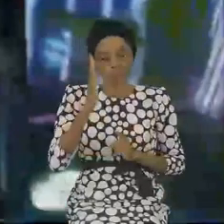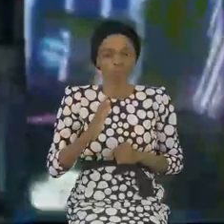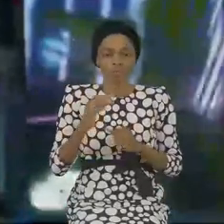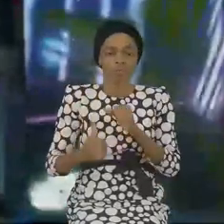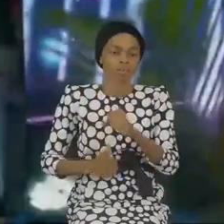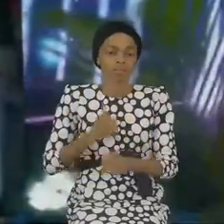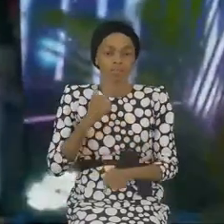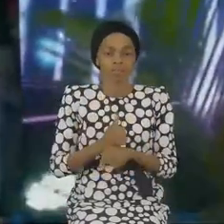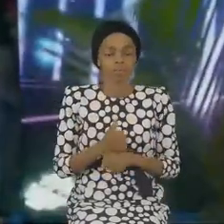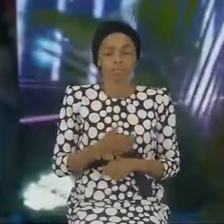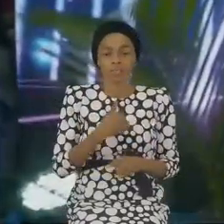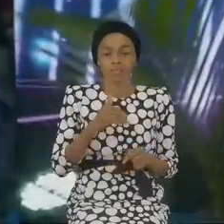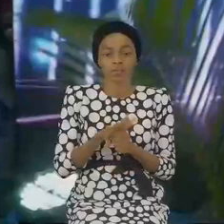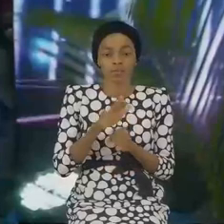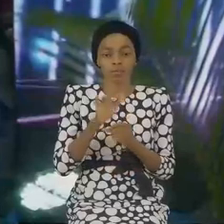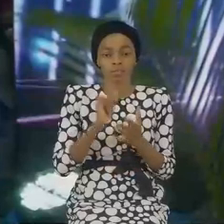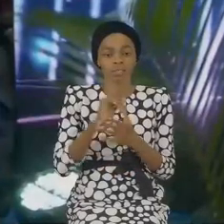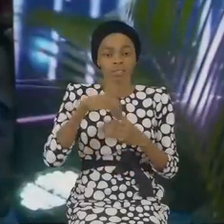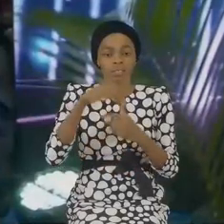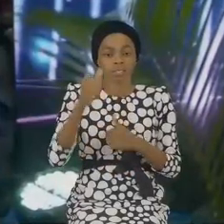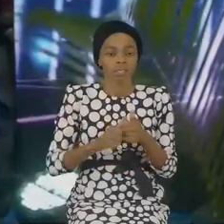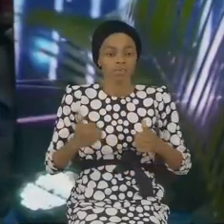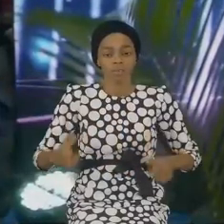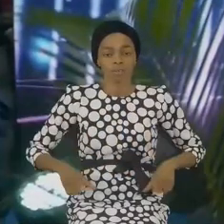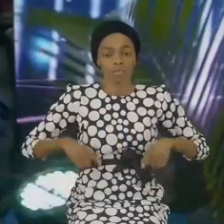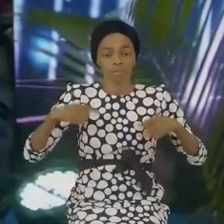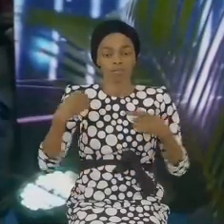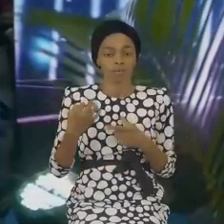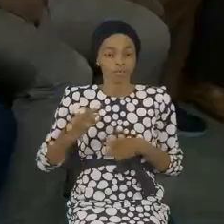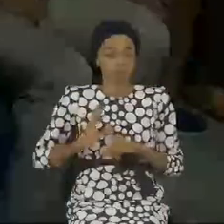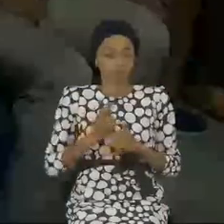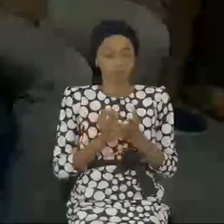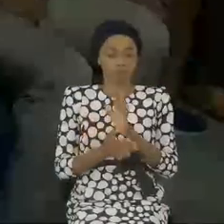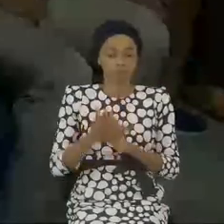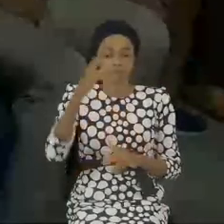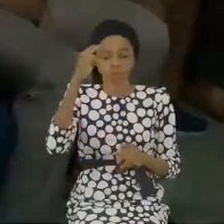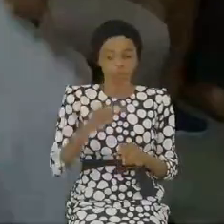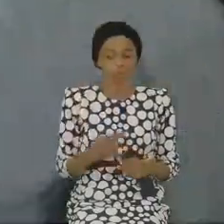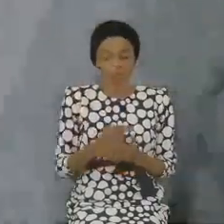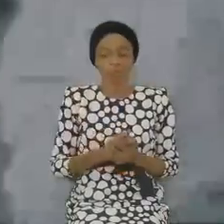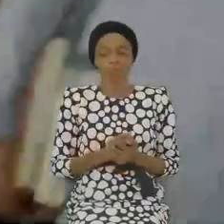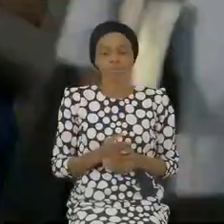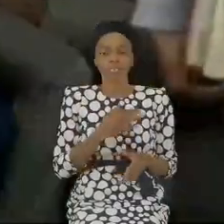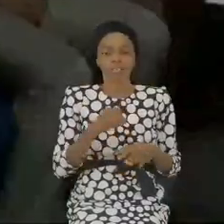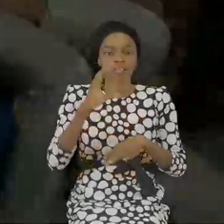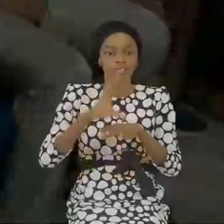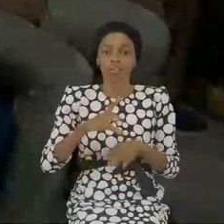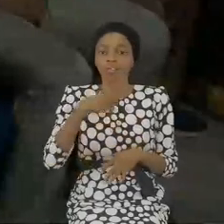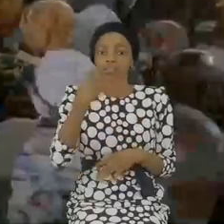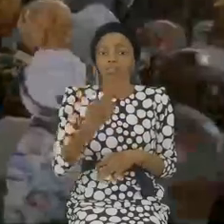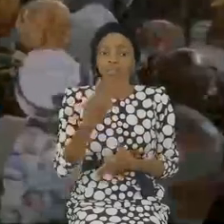accomplisse et le fasse dans chacune de nos vies au nom de Jésus. Et l'Église me donne un grand amen.